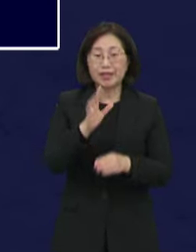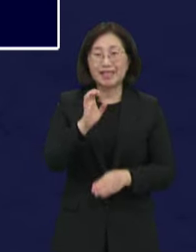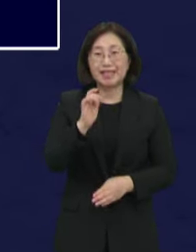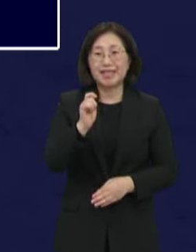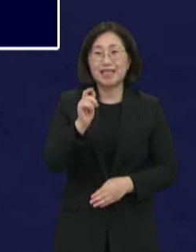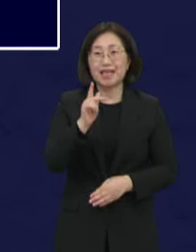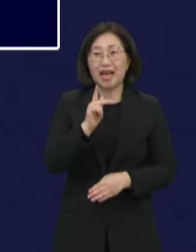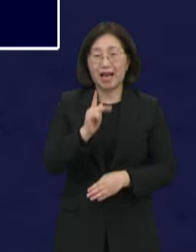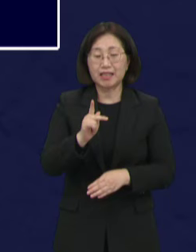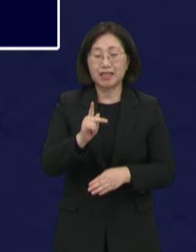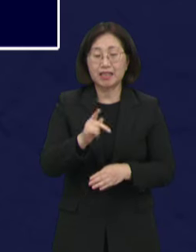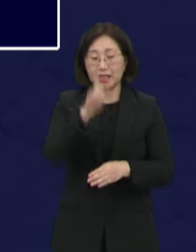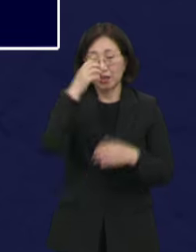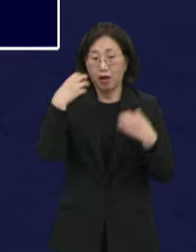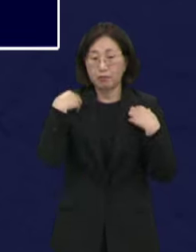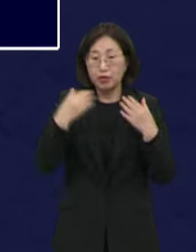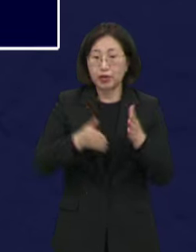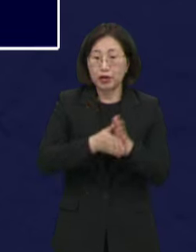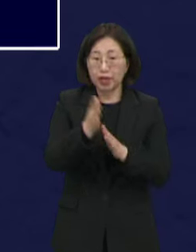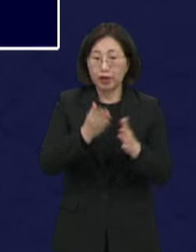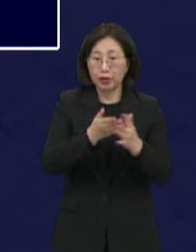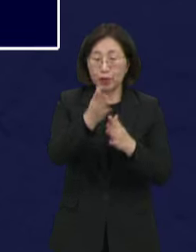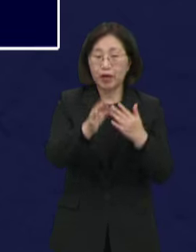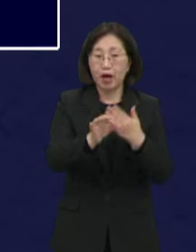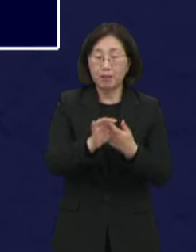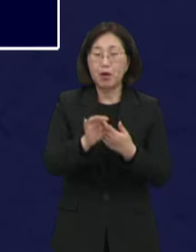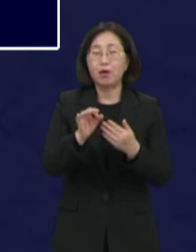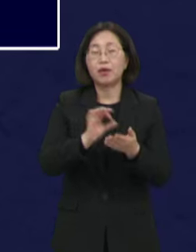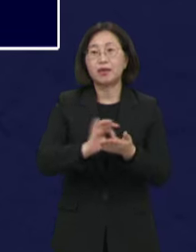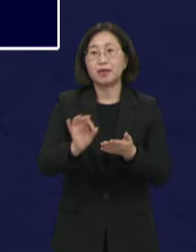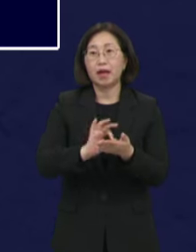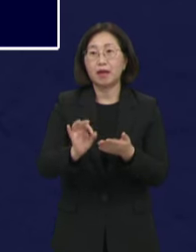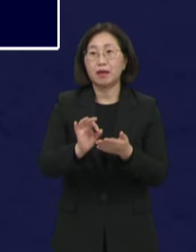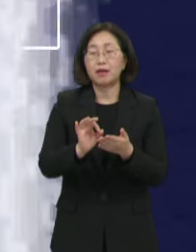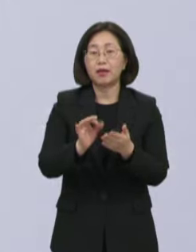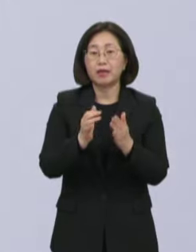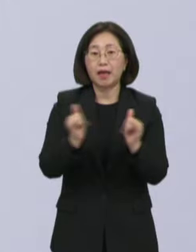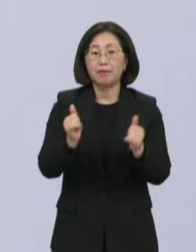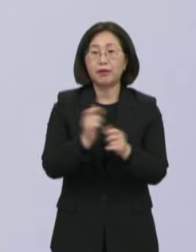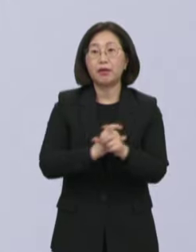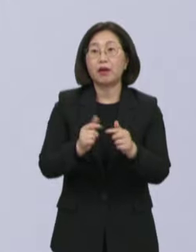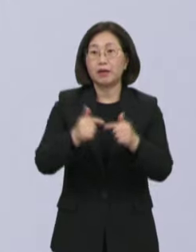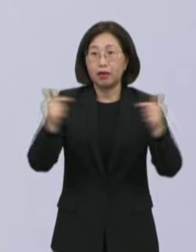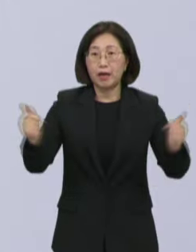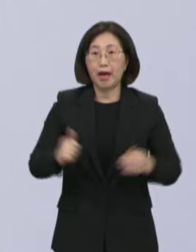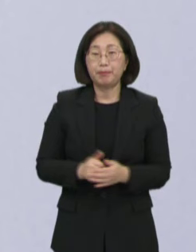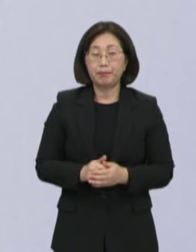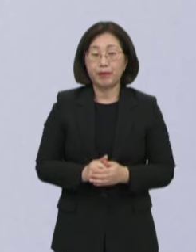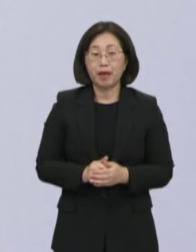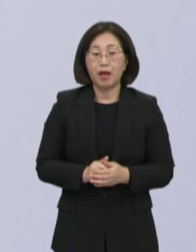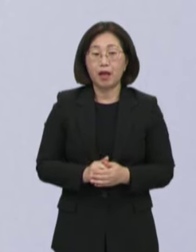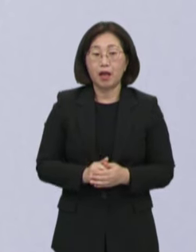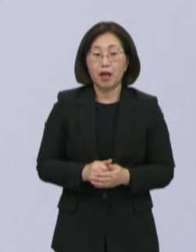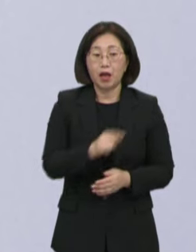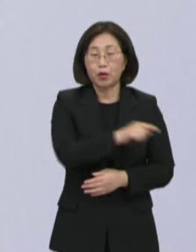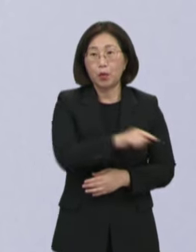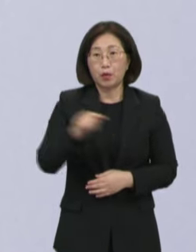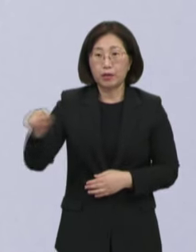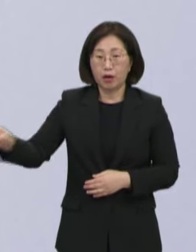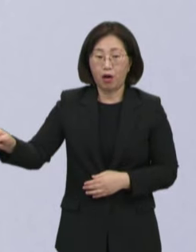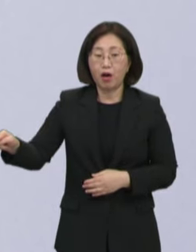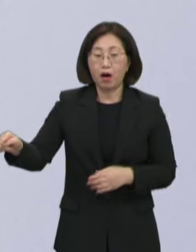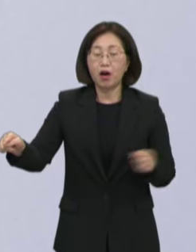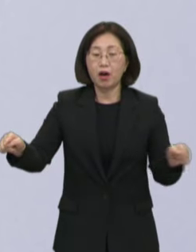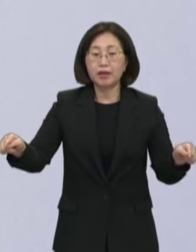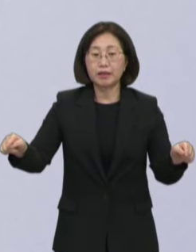노선이 정부청사역을 지날 경우 실제 이용 수요는 늘어날 전망입니다. 동서 노선 같은 경우에는 남북측보다 조금